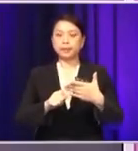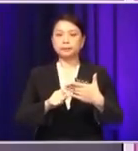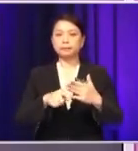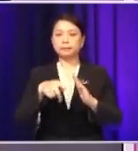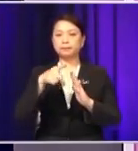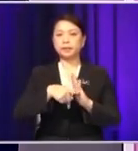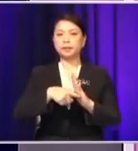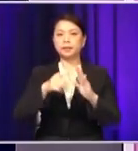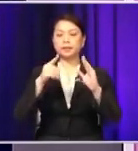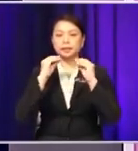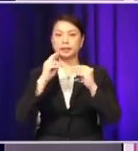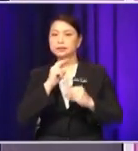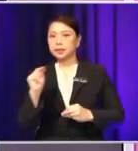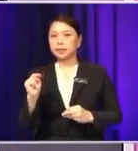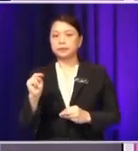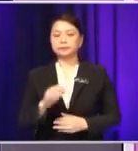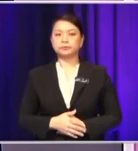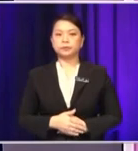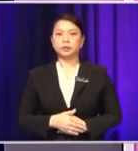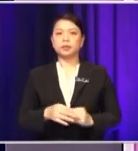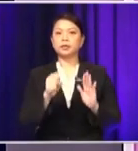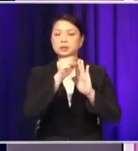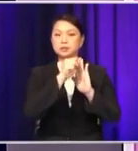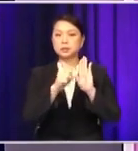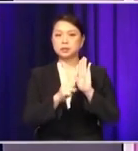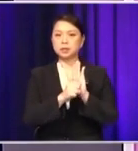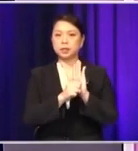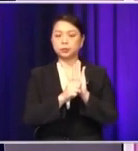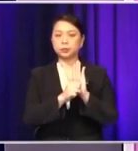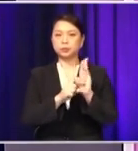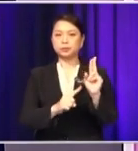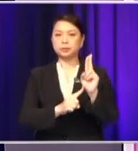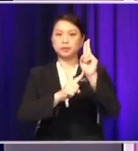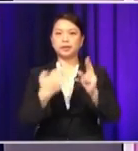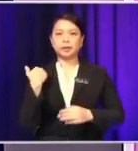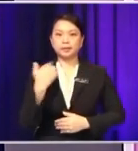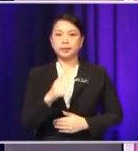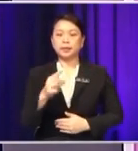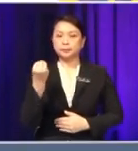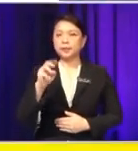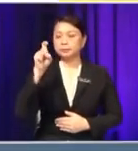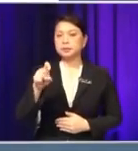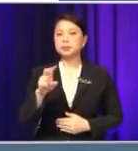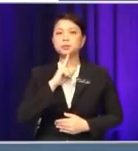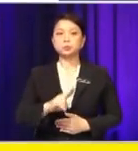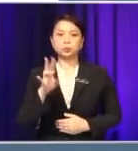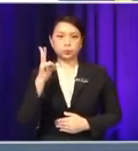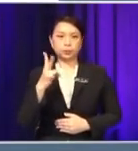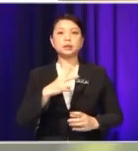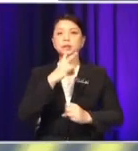sebelum ini, ya. Jadi syarat pertamanya untuk menjadi calon persendirian adalah mereka mesti berumur 17